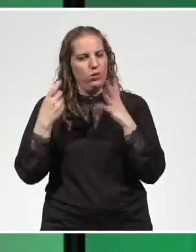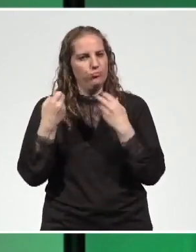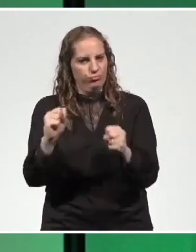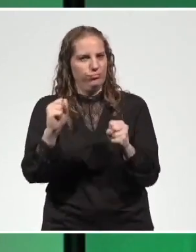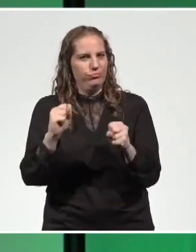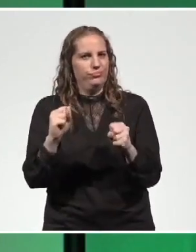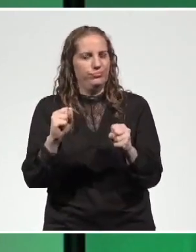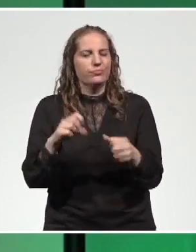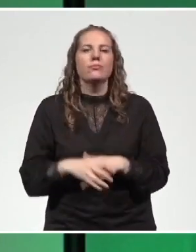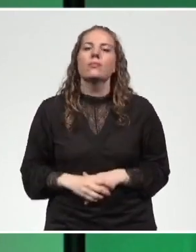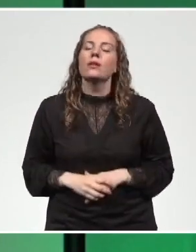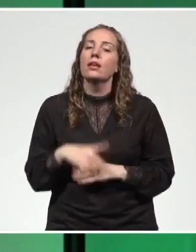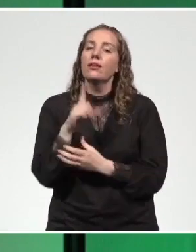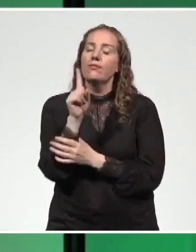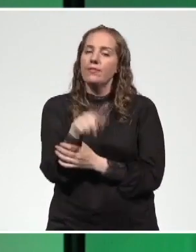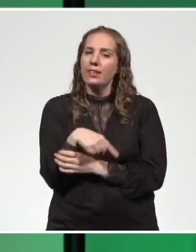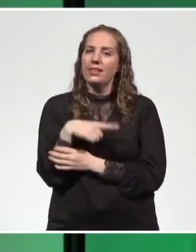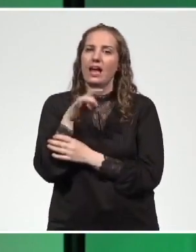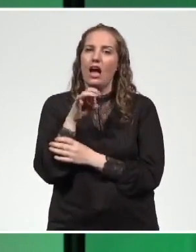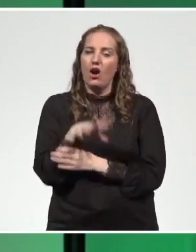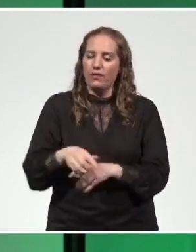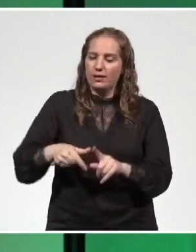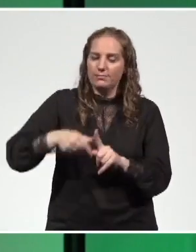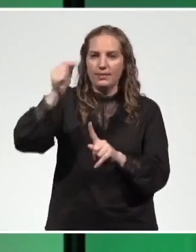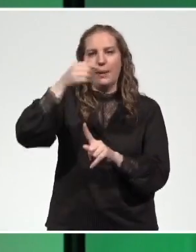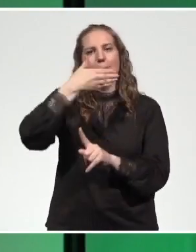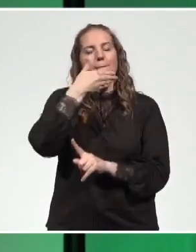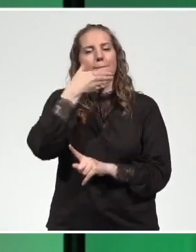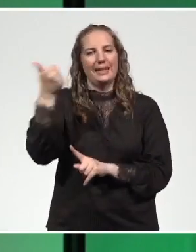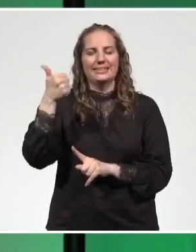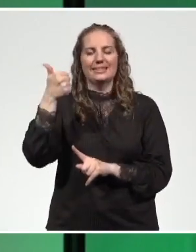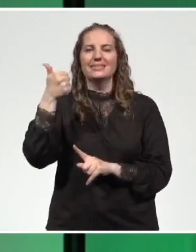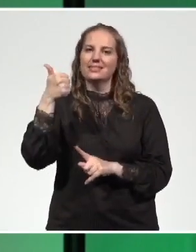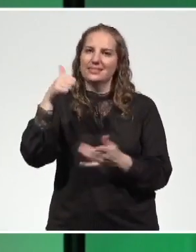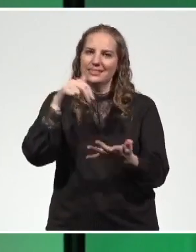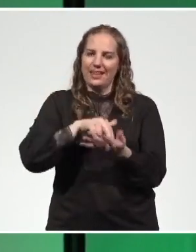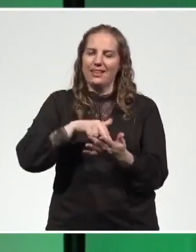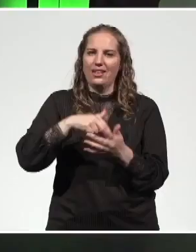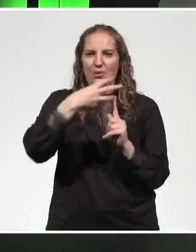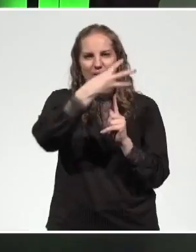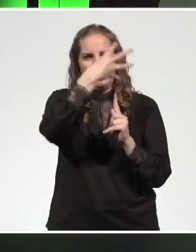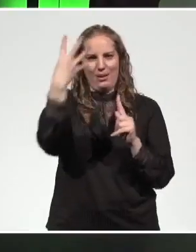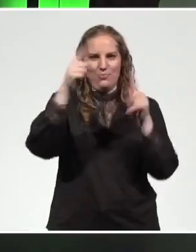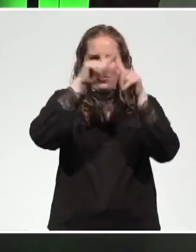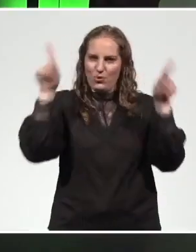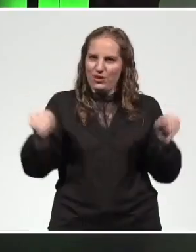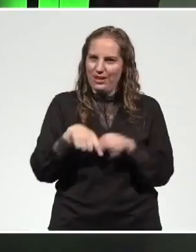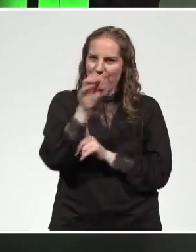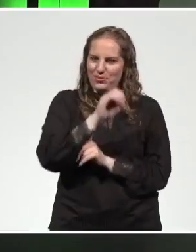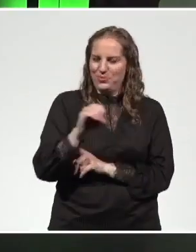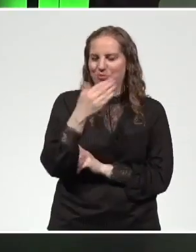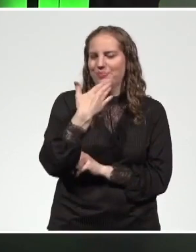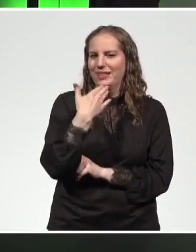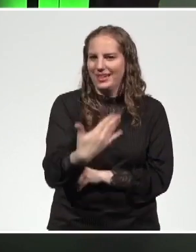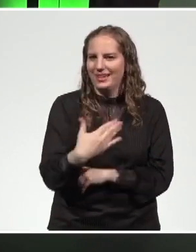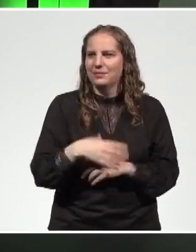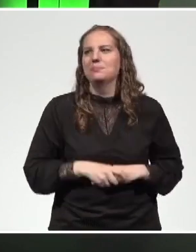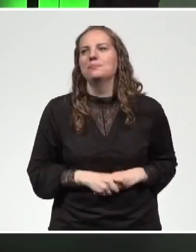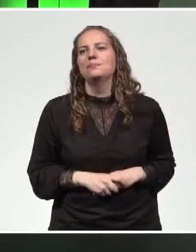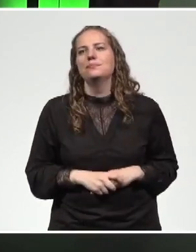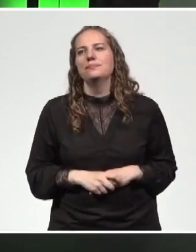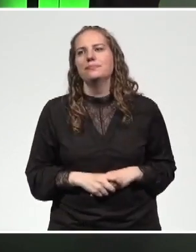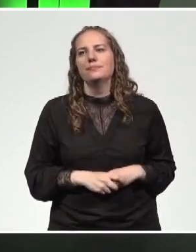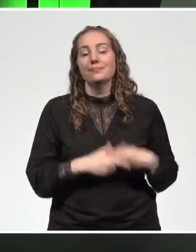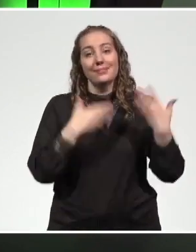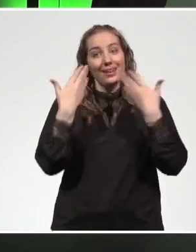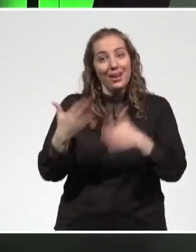Við eigum að komast efst á regnbogakortið í Evrópu. Takk. Og yfir til. Og yfir